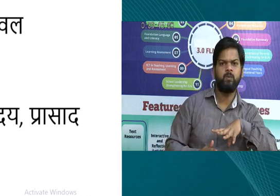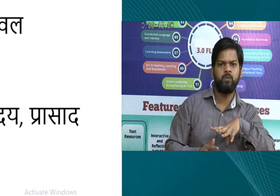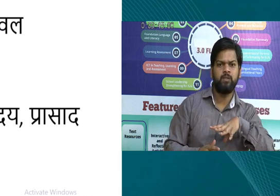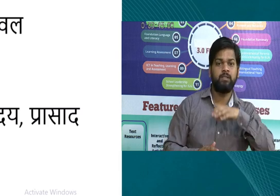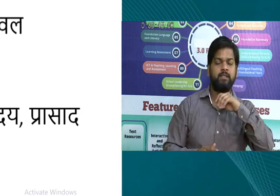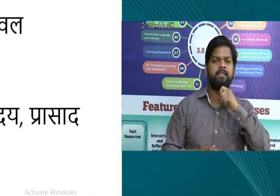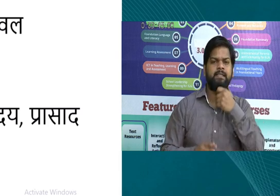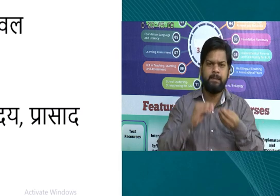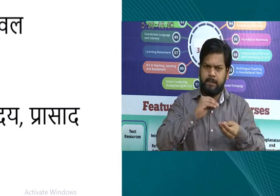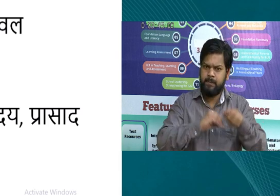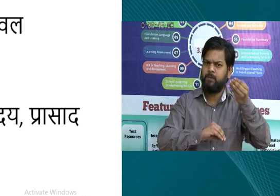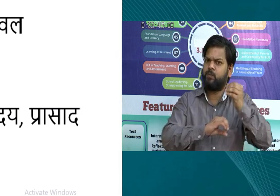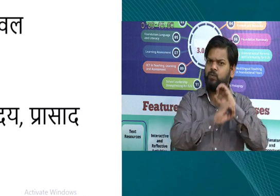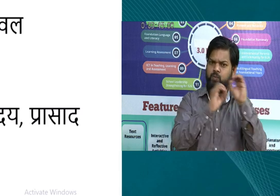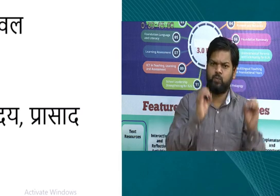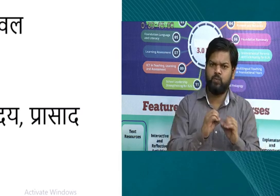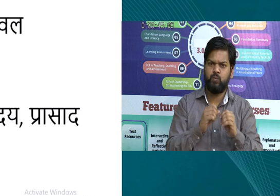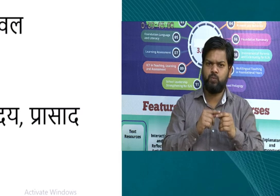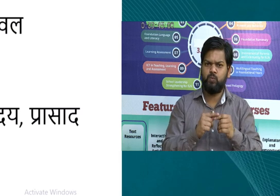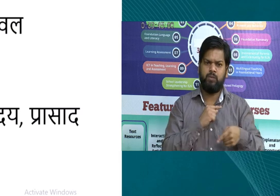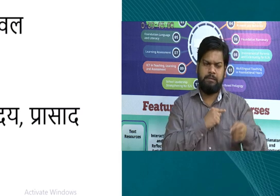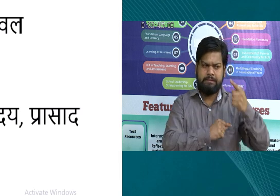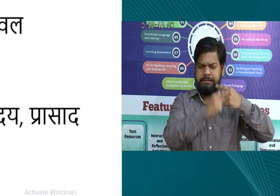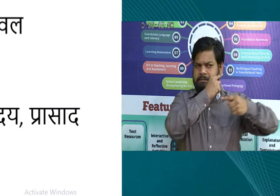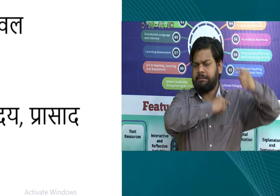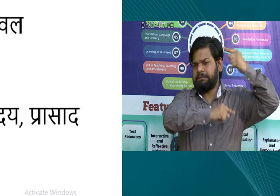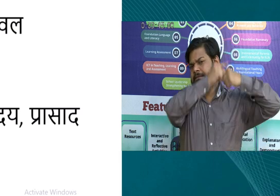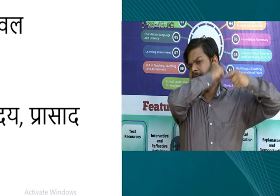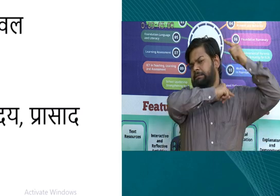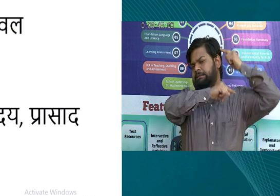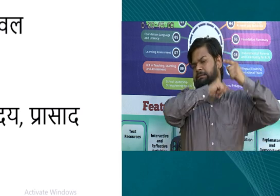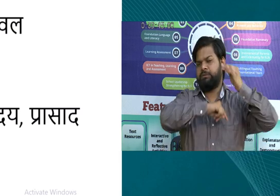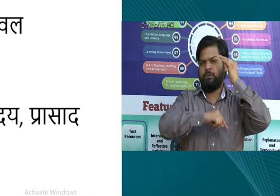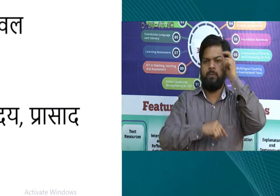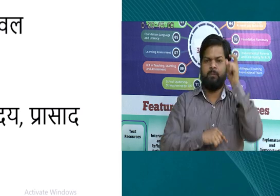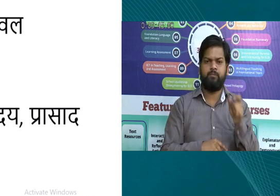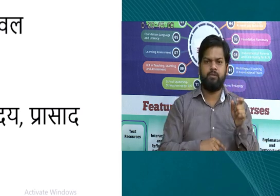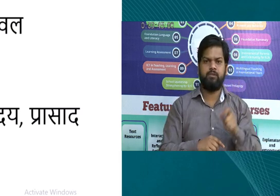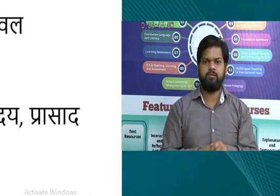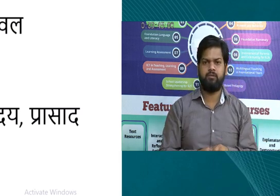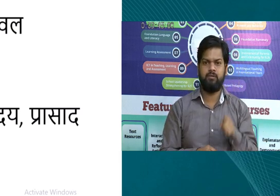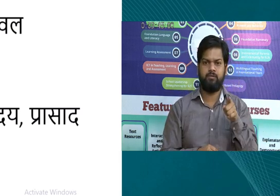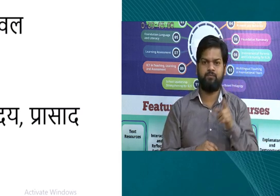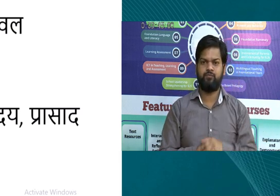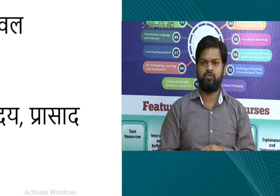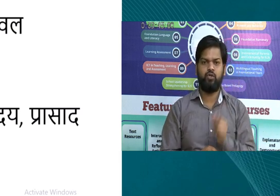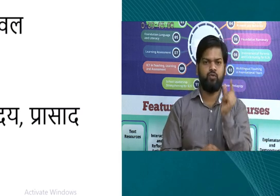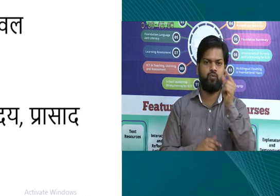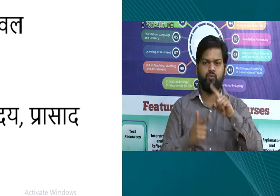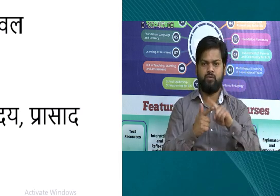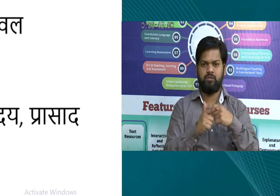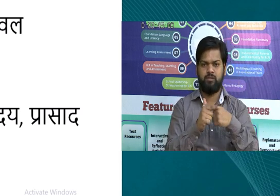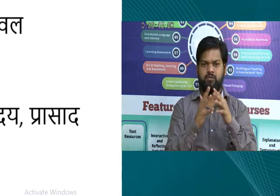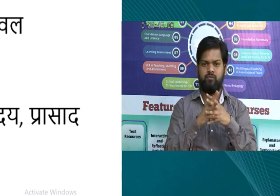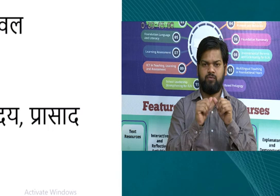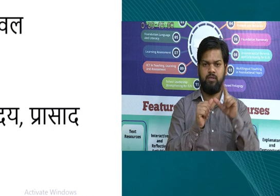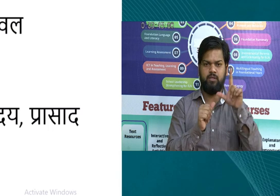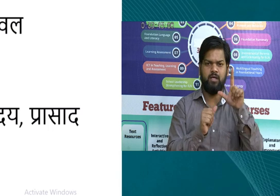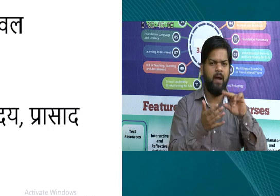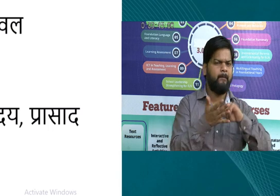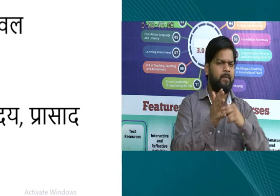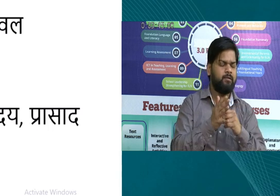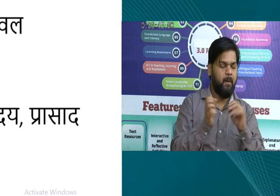जानकारी रखने वाला जो इतिहास का ज्ञान रखता है उज्जवल यानी जो बहुत चमकता हो और जो एक तरह का सफेद रंग को प्रतिबिंबित करने वाला ये